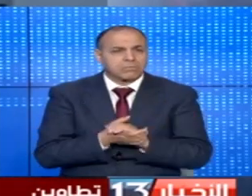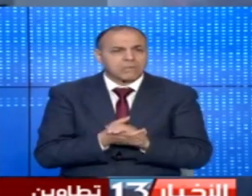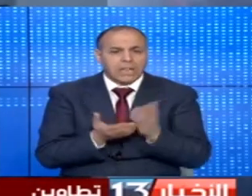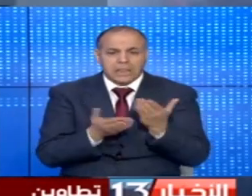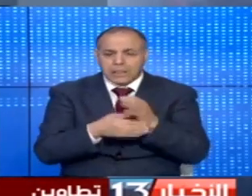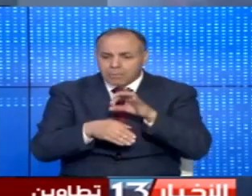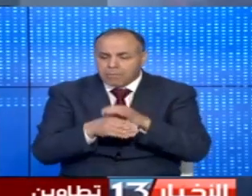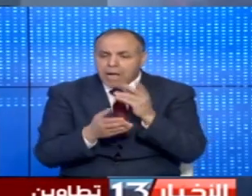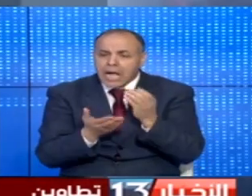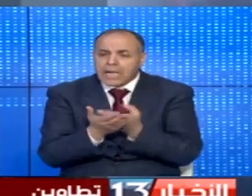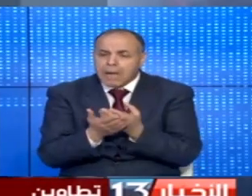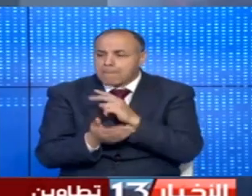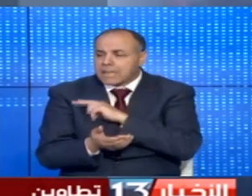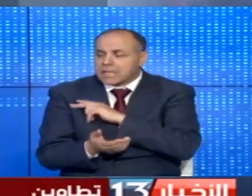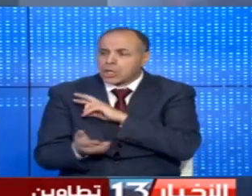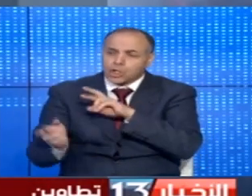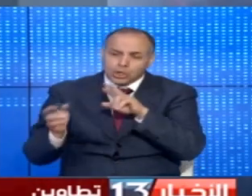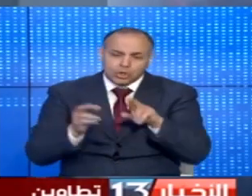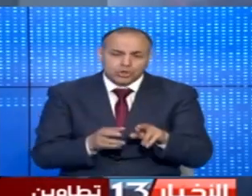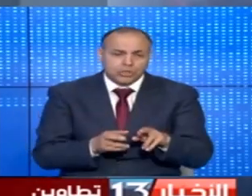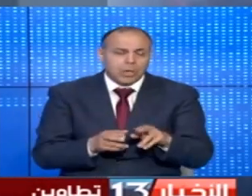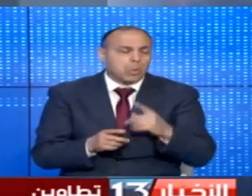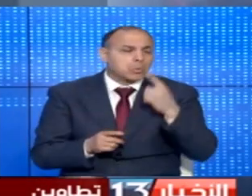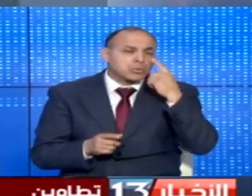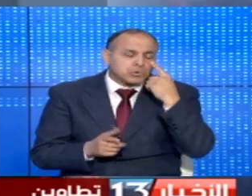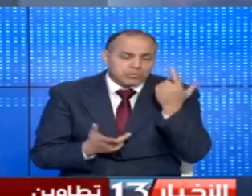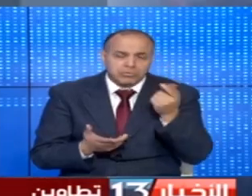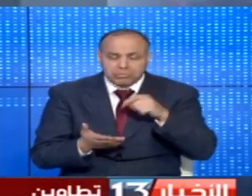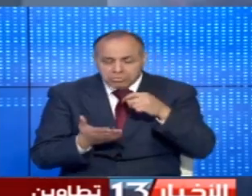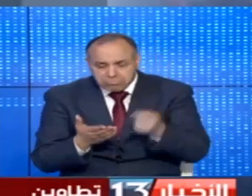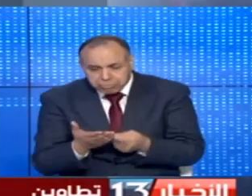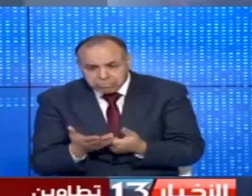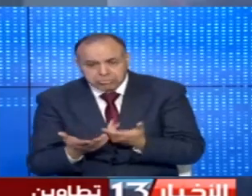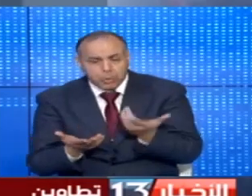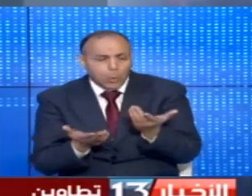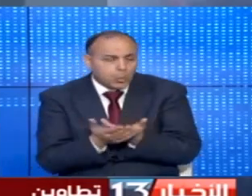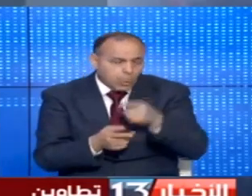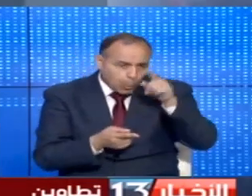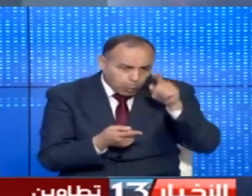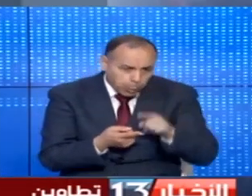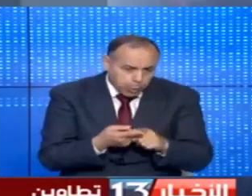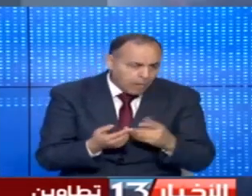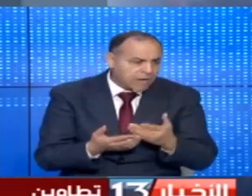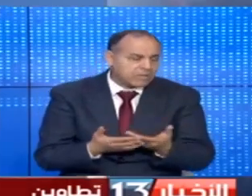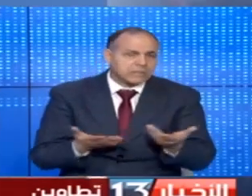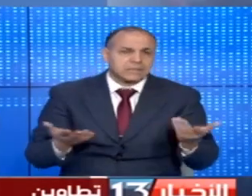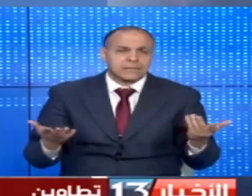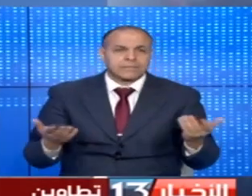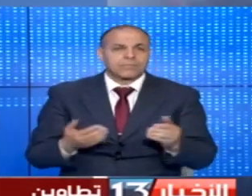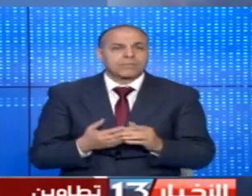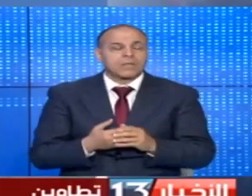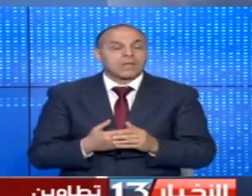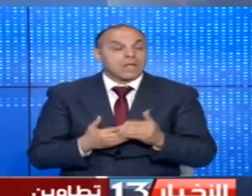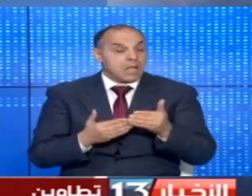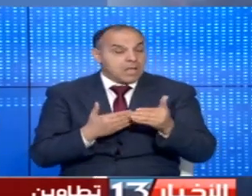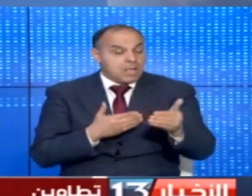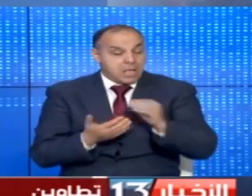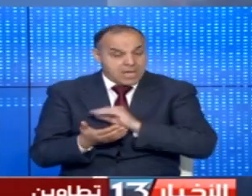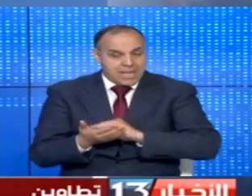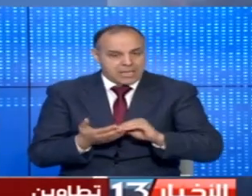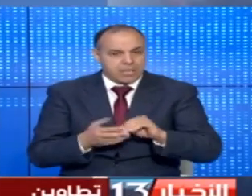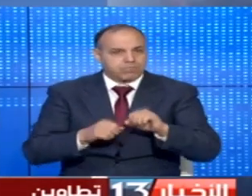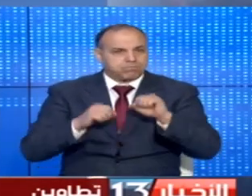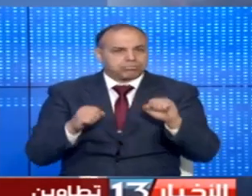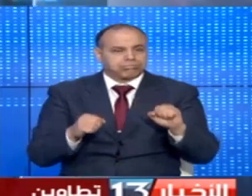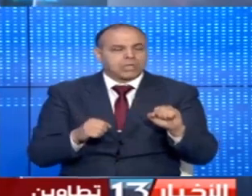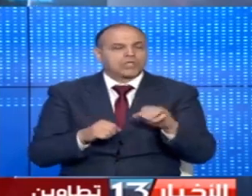الكلام تعمل هيك يشوف يشوف يشوف الملفات وفي المقابل اداره المكتب